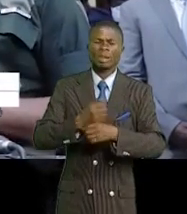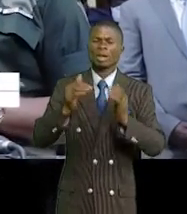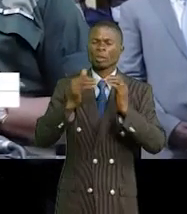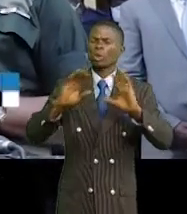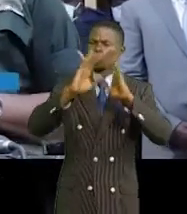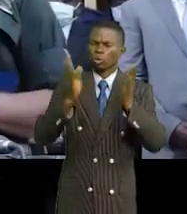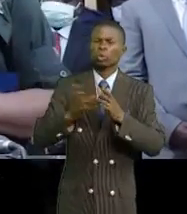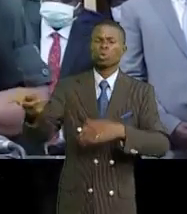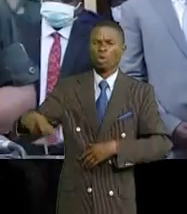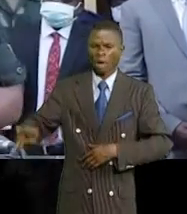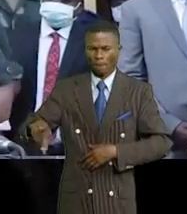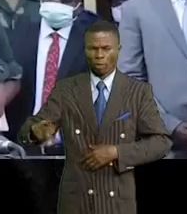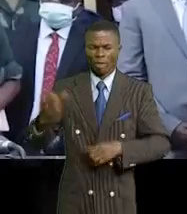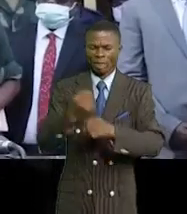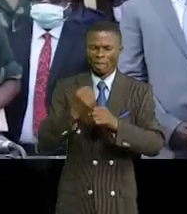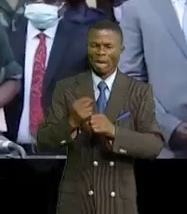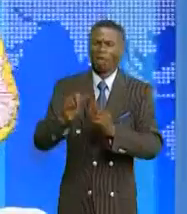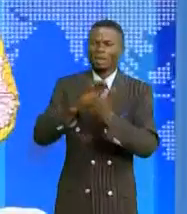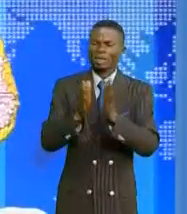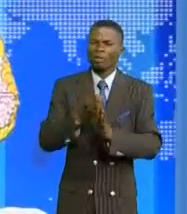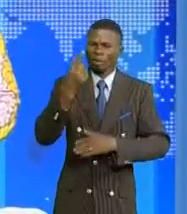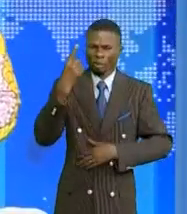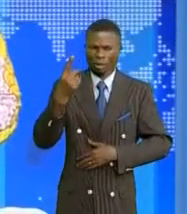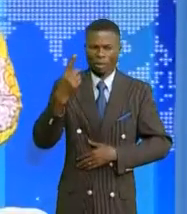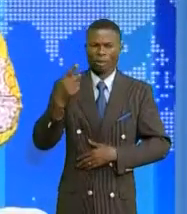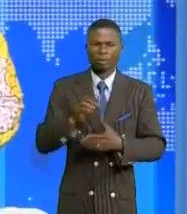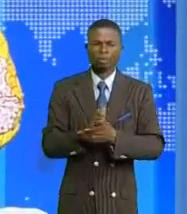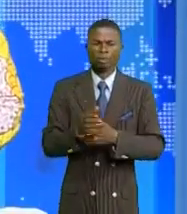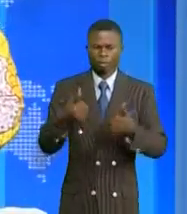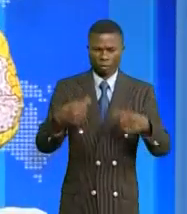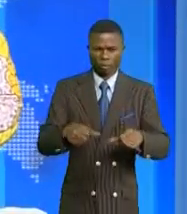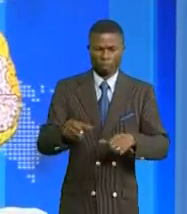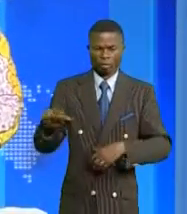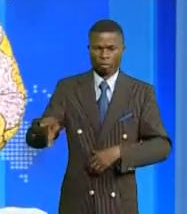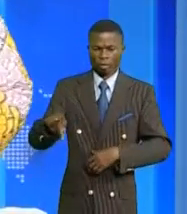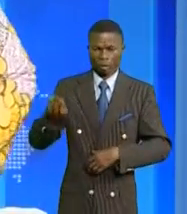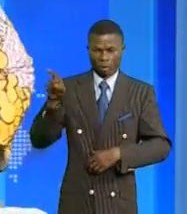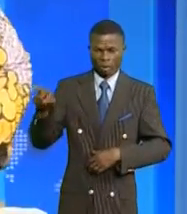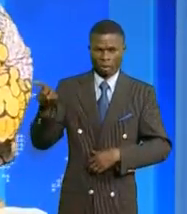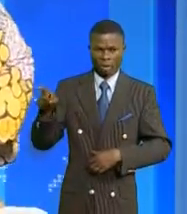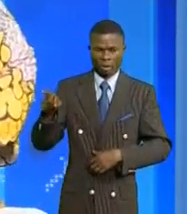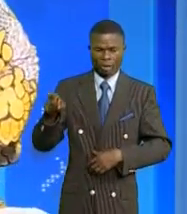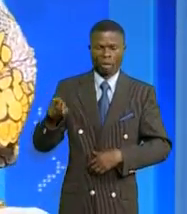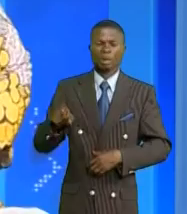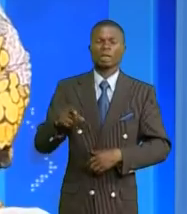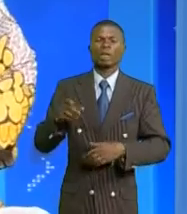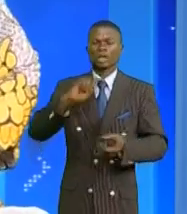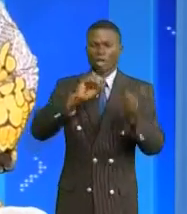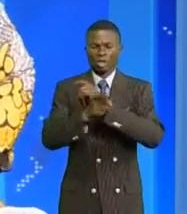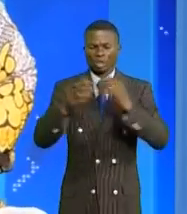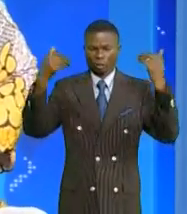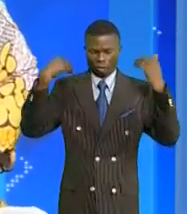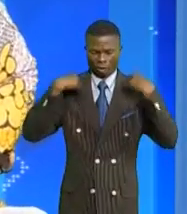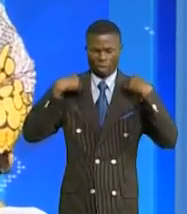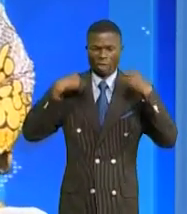toute la province du Nord Kivu. Restons dans cette partie de la République. L'état de siège décrété par le chef de